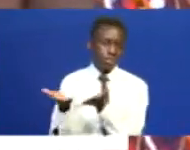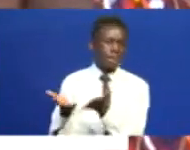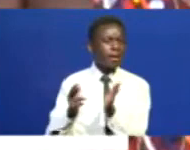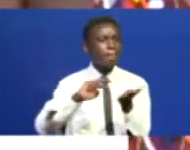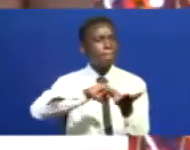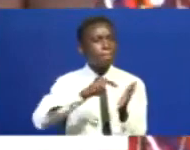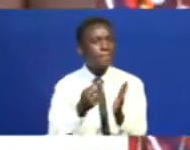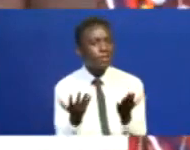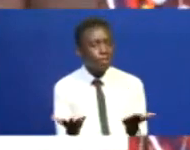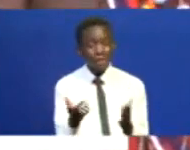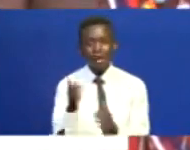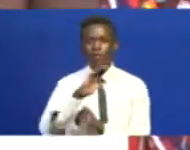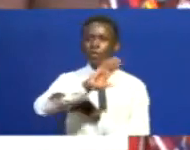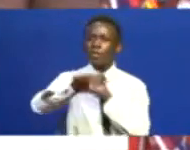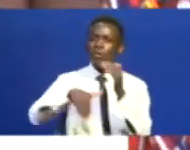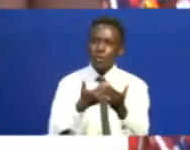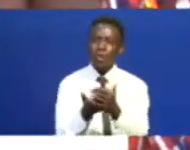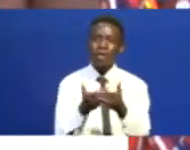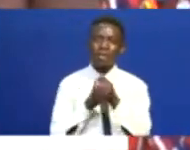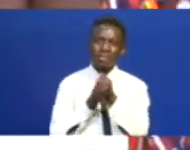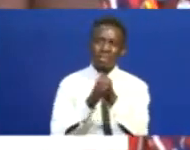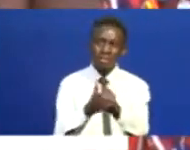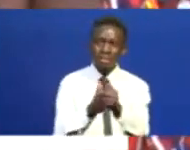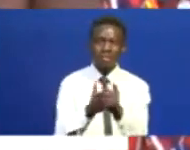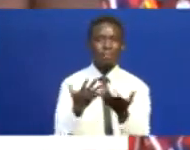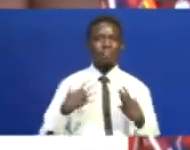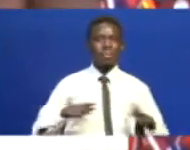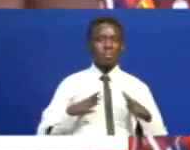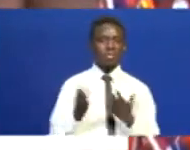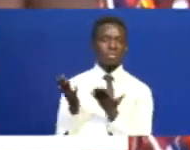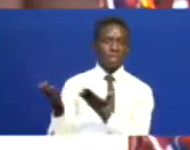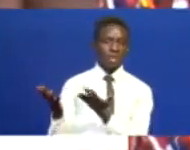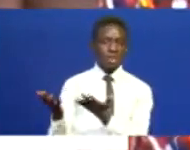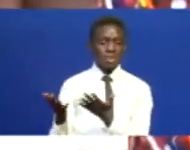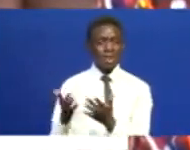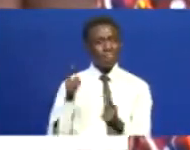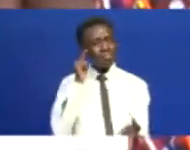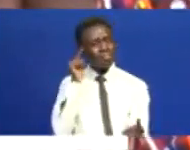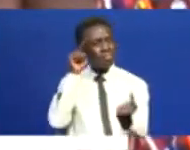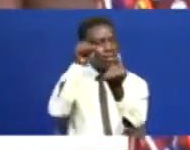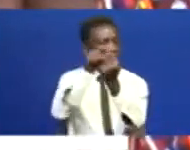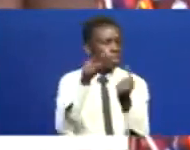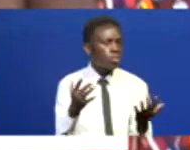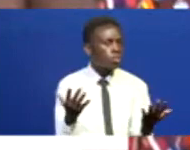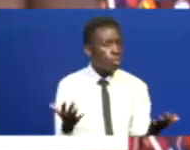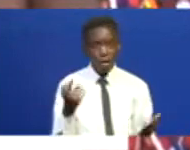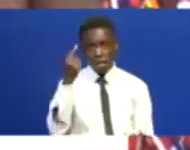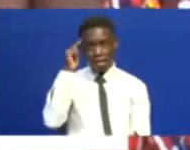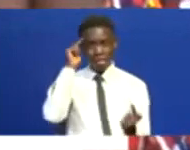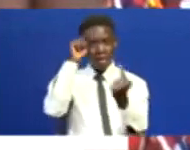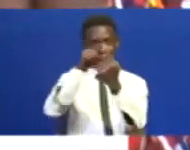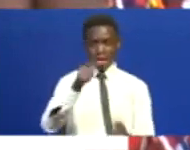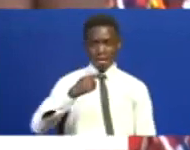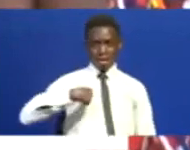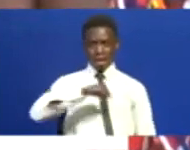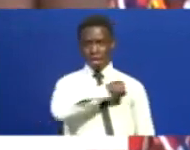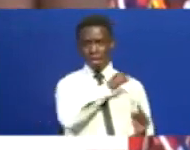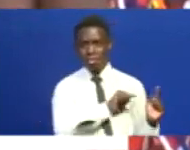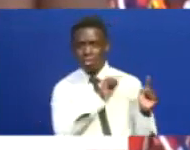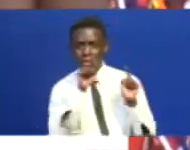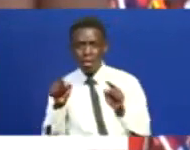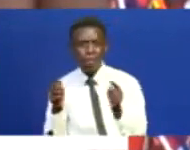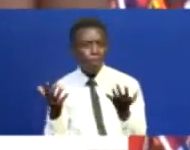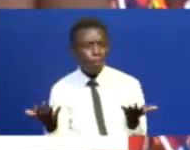kwamba uongozi wote ya jamii wako hapa, na lengo na madhumuni ya sisi kuwa hapa ni